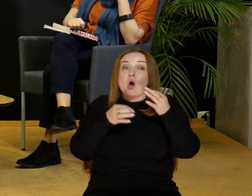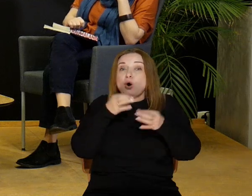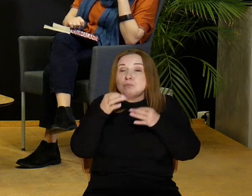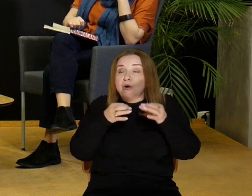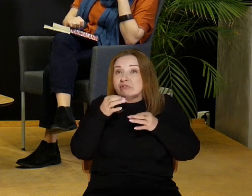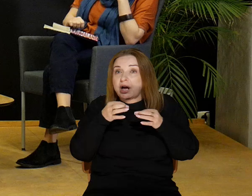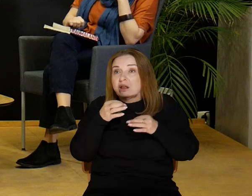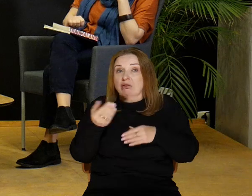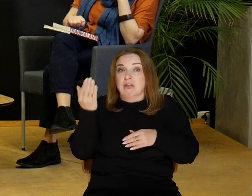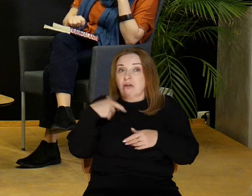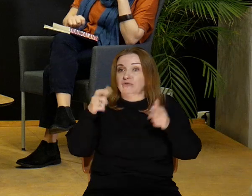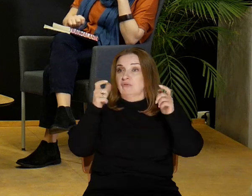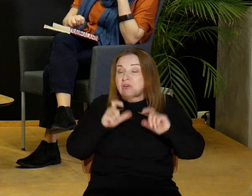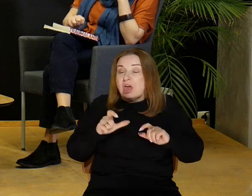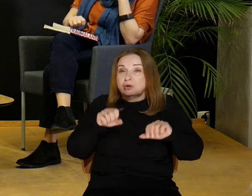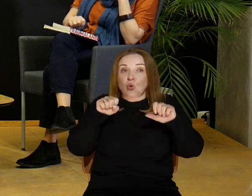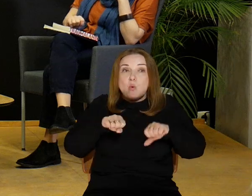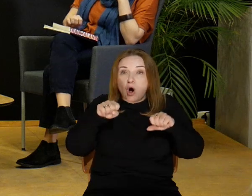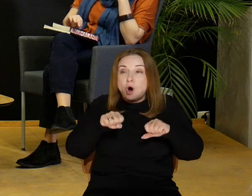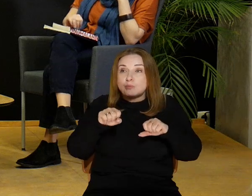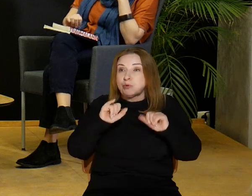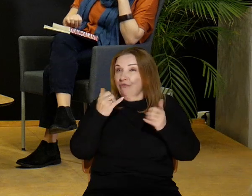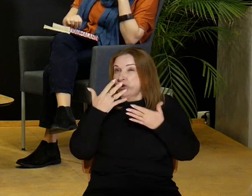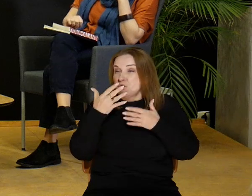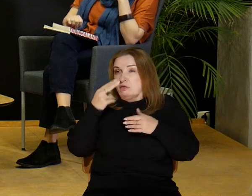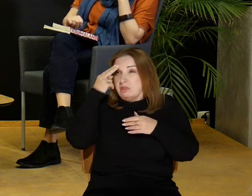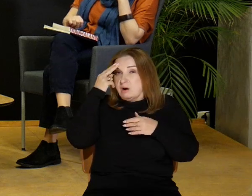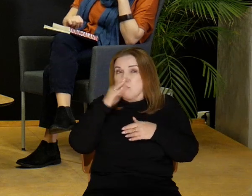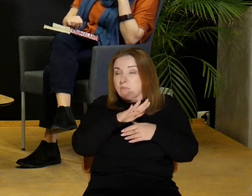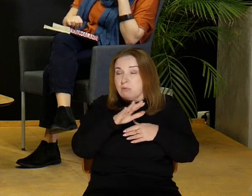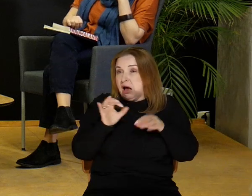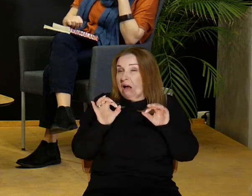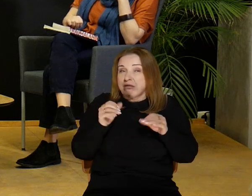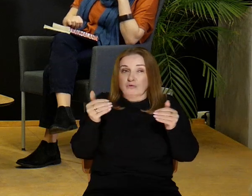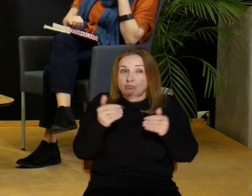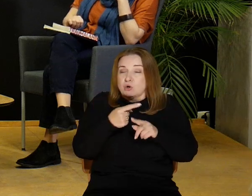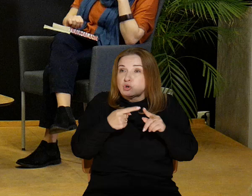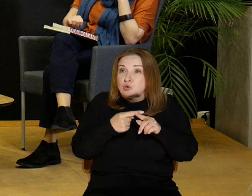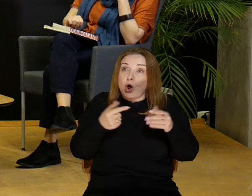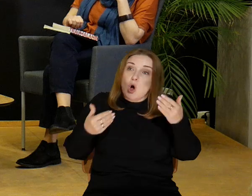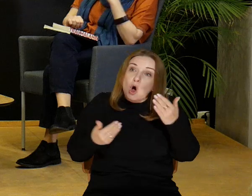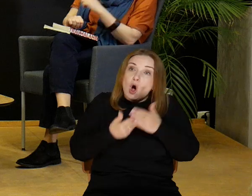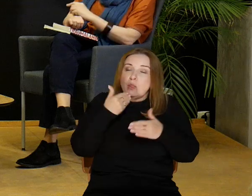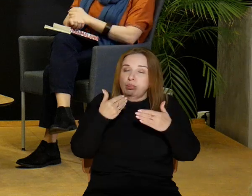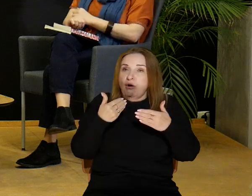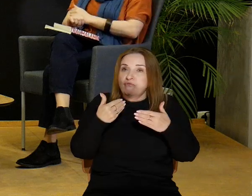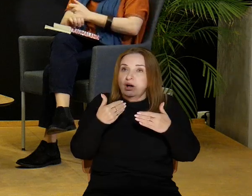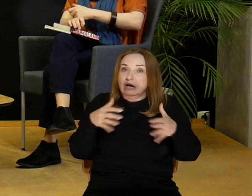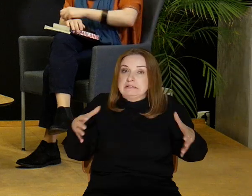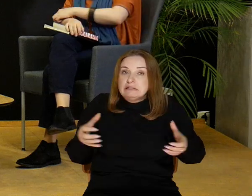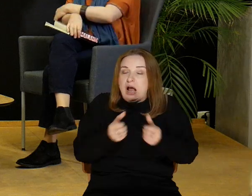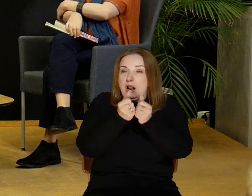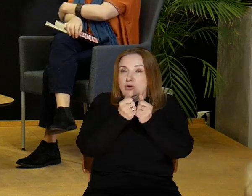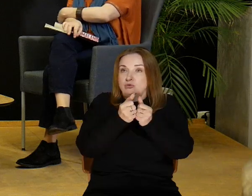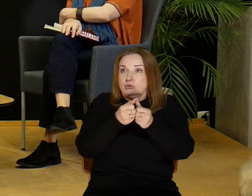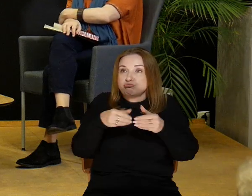czy ona nie została, czy nie jest jakoś tak teraz trochę na nowo odkrywana, tworzona